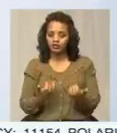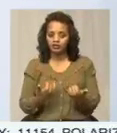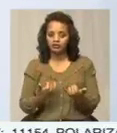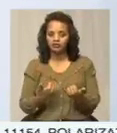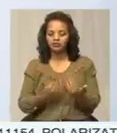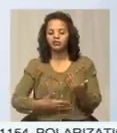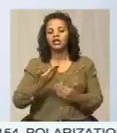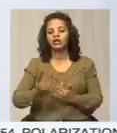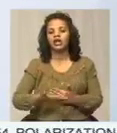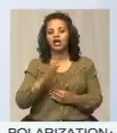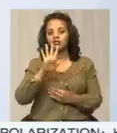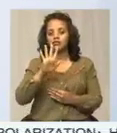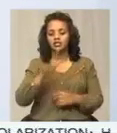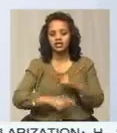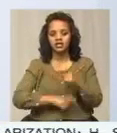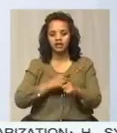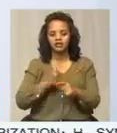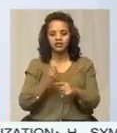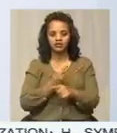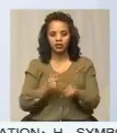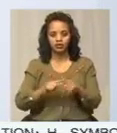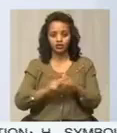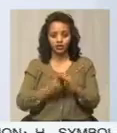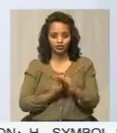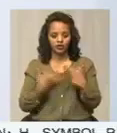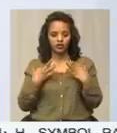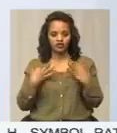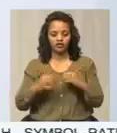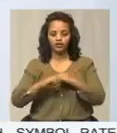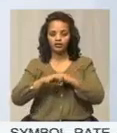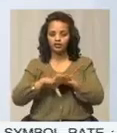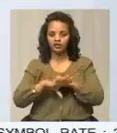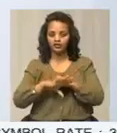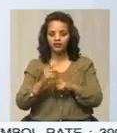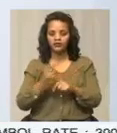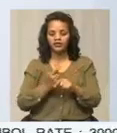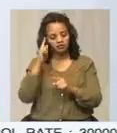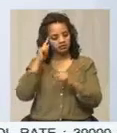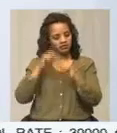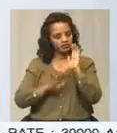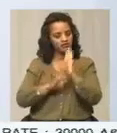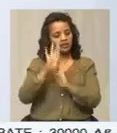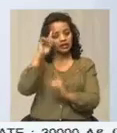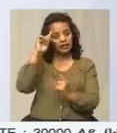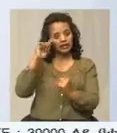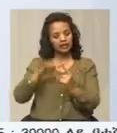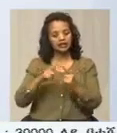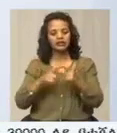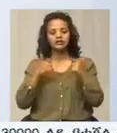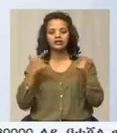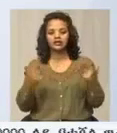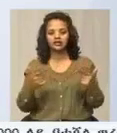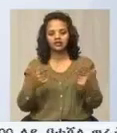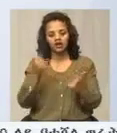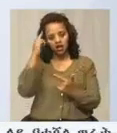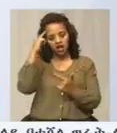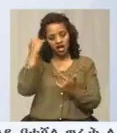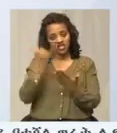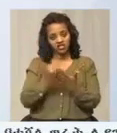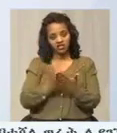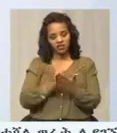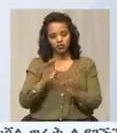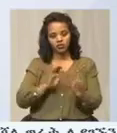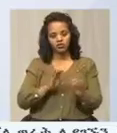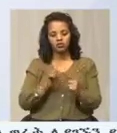በቀጣይ 5 ዓመታት ትግበራዊ የተጀመረው የጤናው ዘርፍ የትራንስፎርሜሽን እቅድ ትልቅ አጀንዳ አድርጎ የያዘው